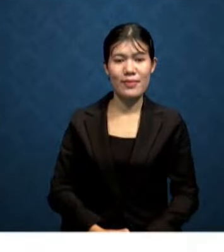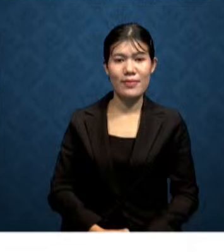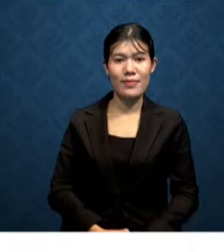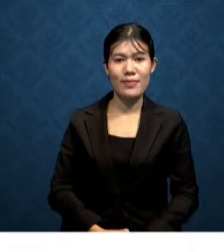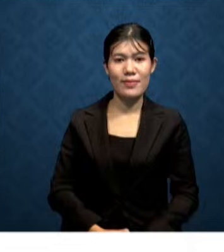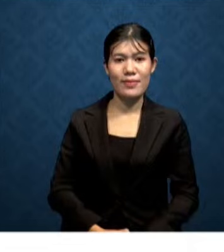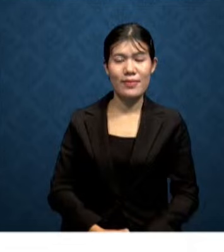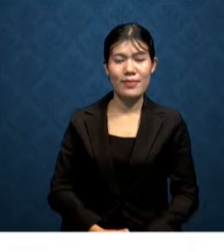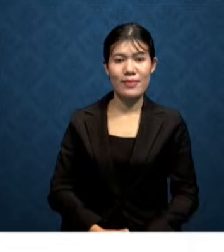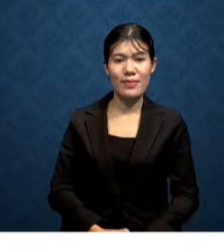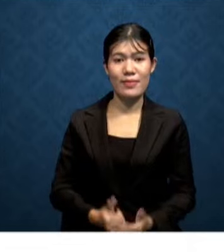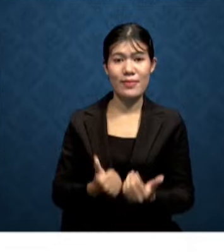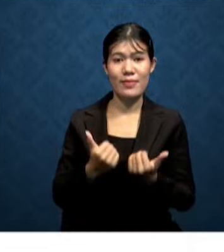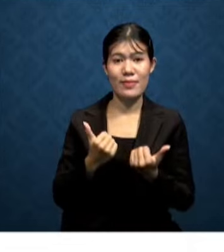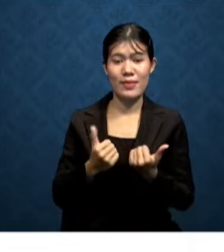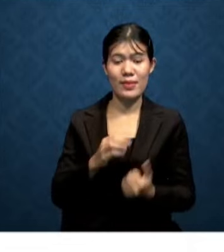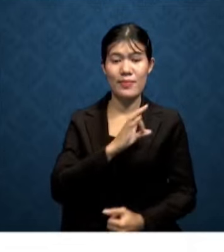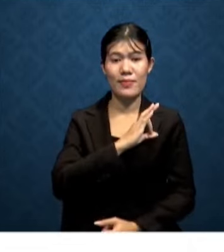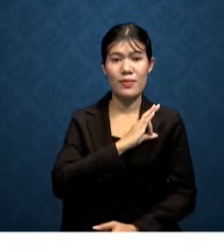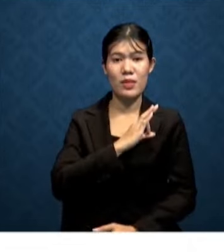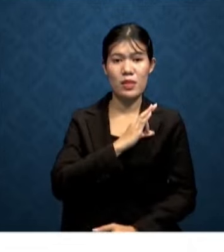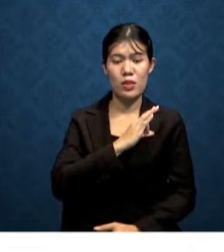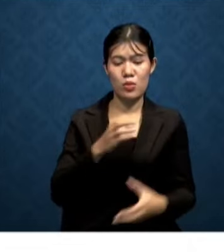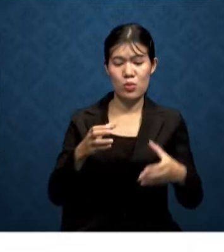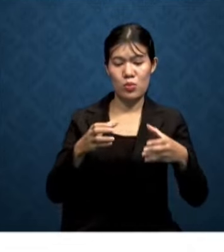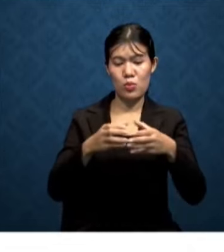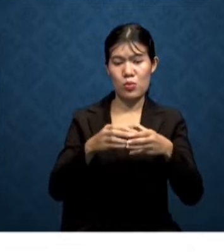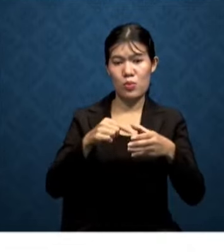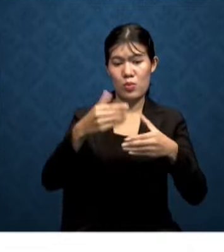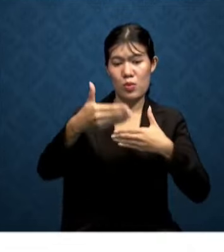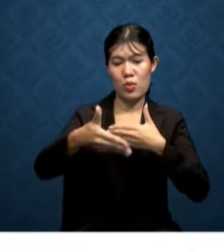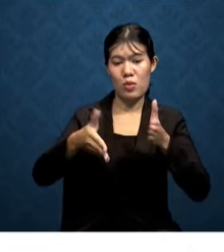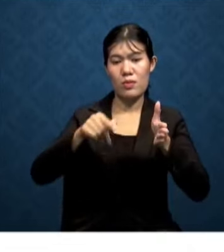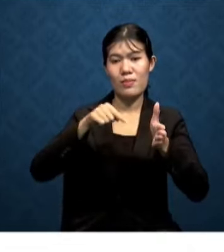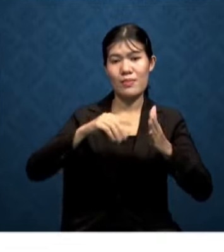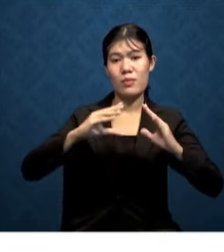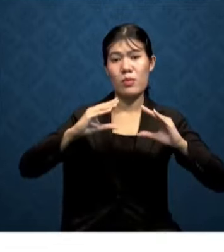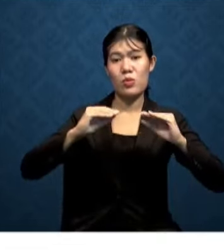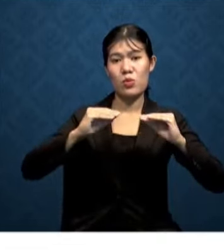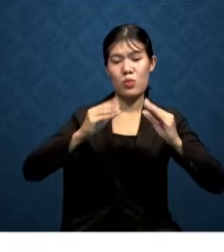ครับขณะนี้มีสมาชิกอยู่ในห้องประชุมจำนวน